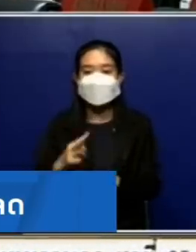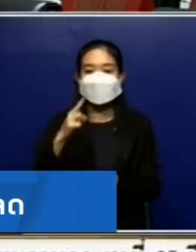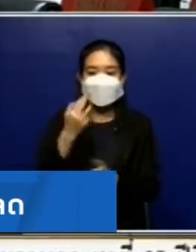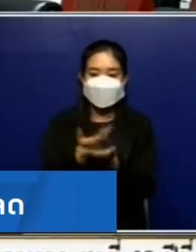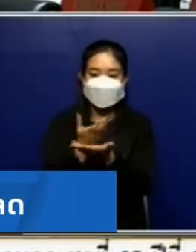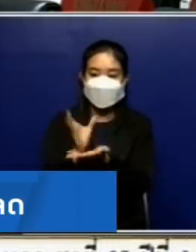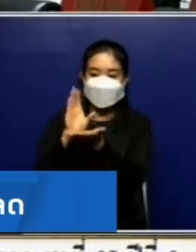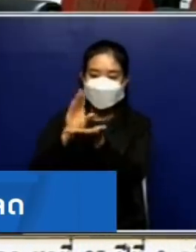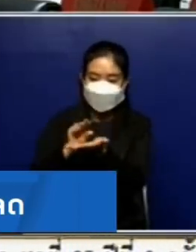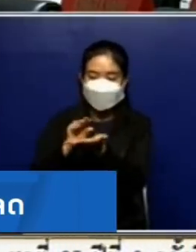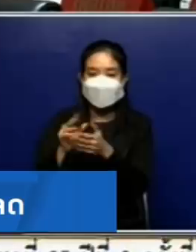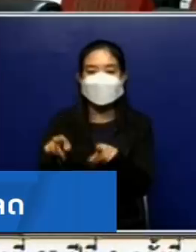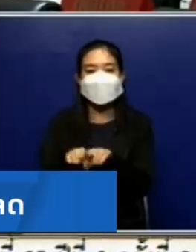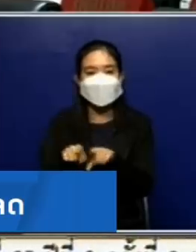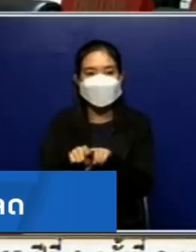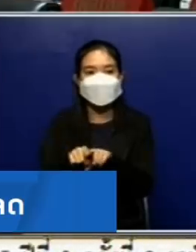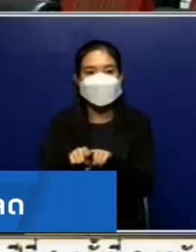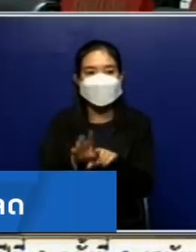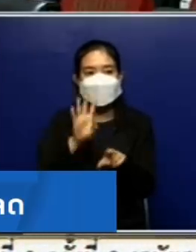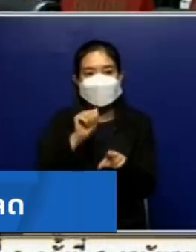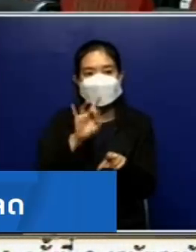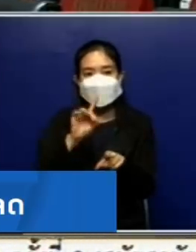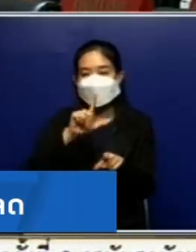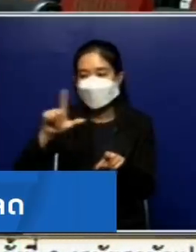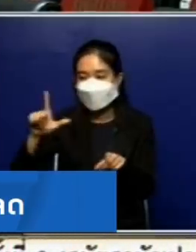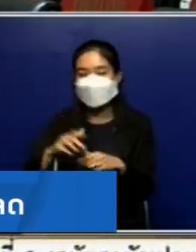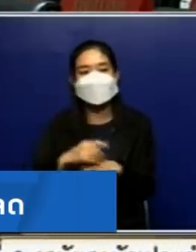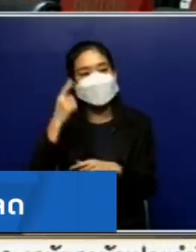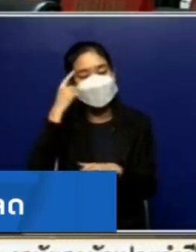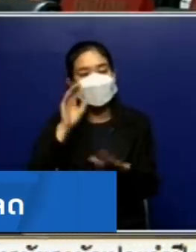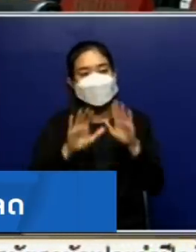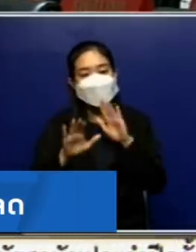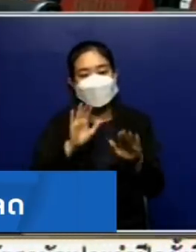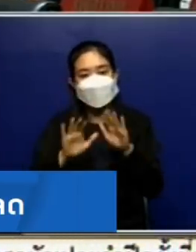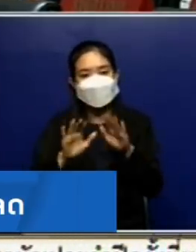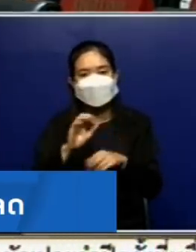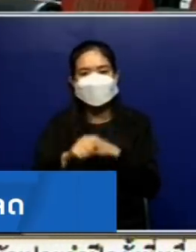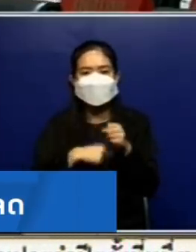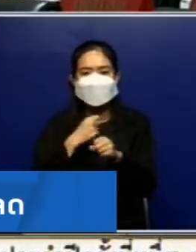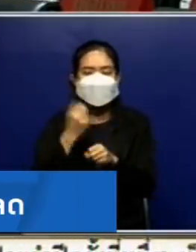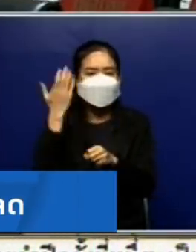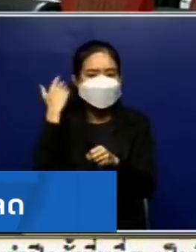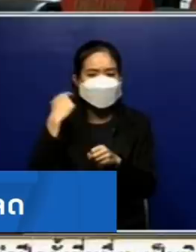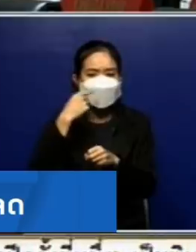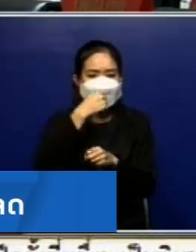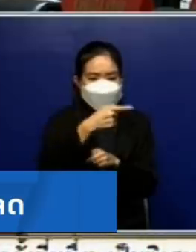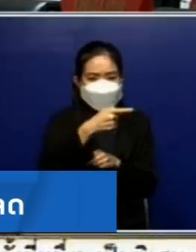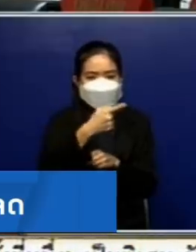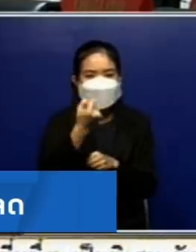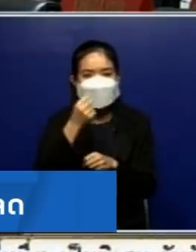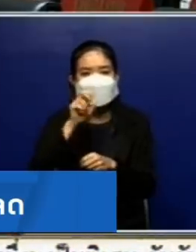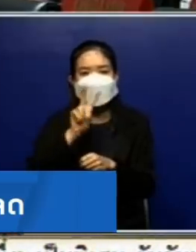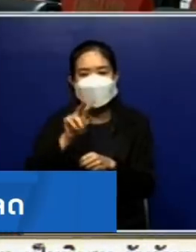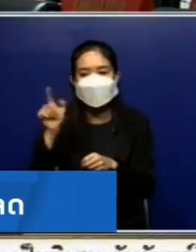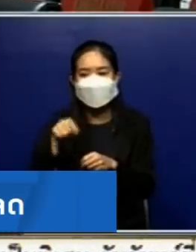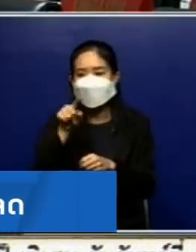ล้านบาทคิดเป็นสัดส่วนเนี่ยเทียบกับปีที่แล้วลงถึงลบ 12% เป็นง